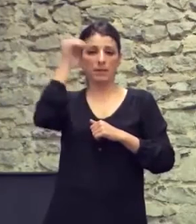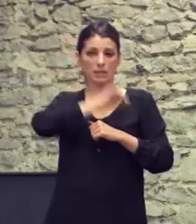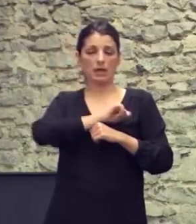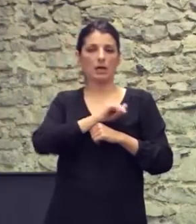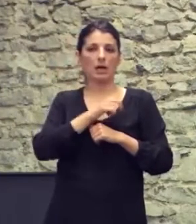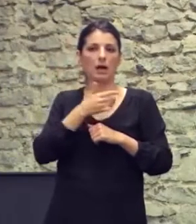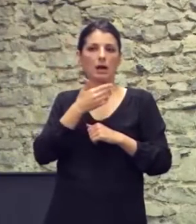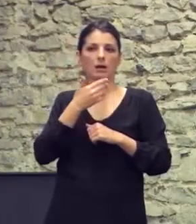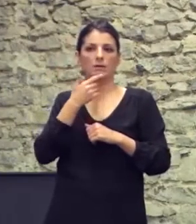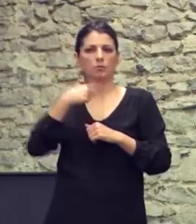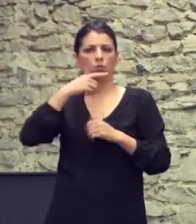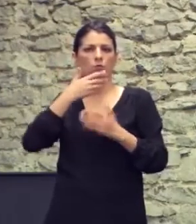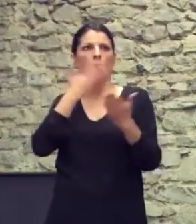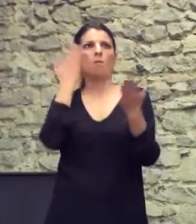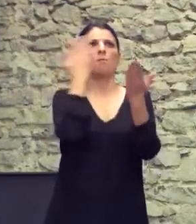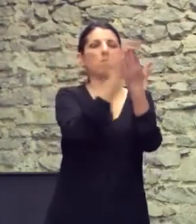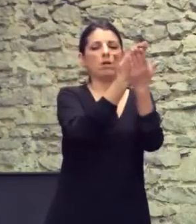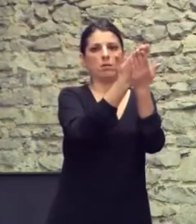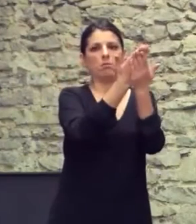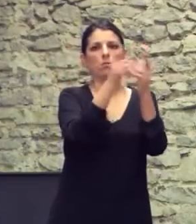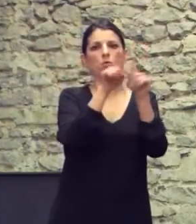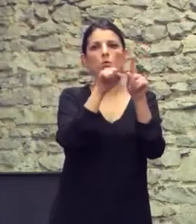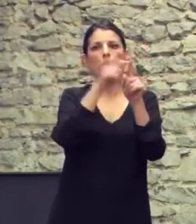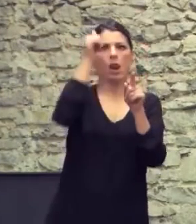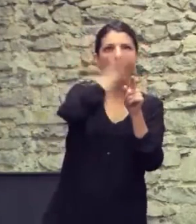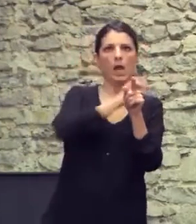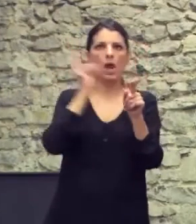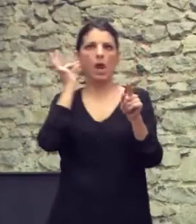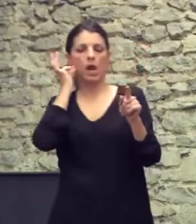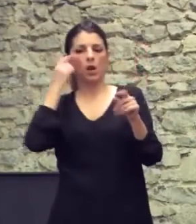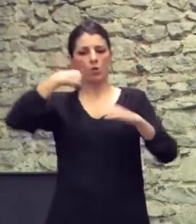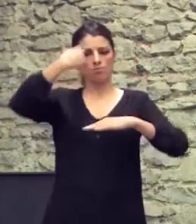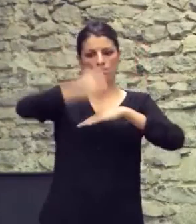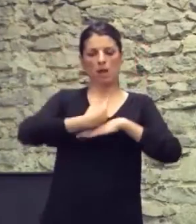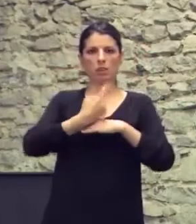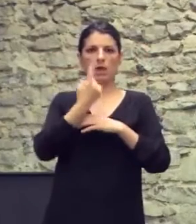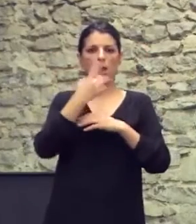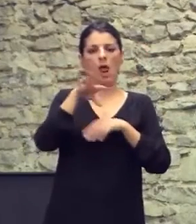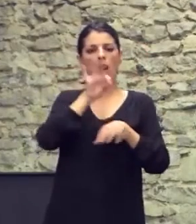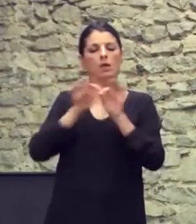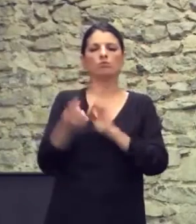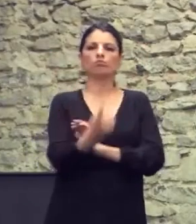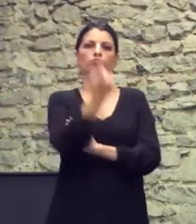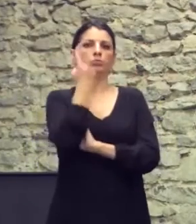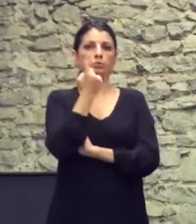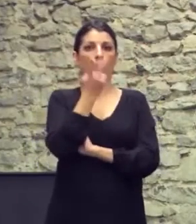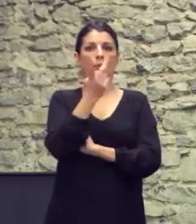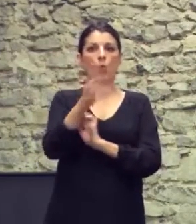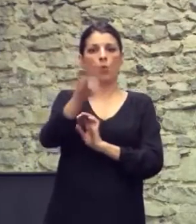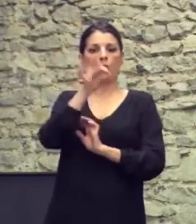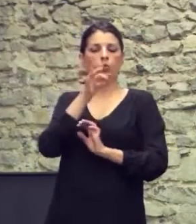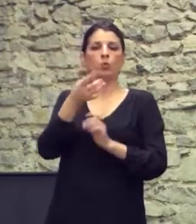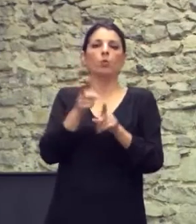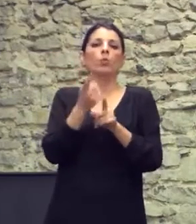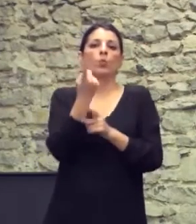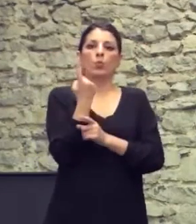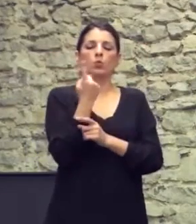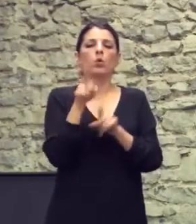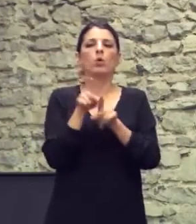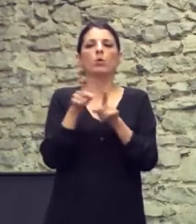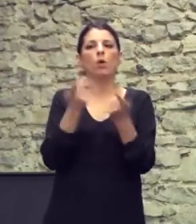exigitzen digulako, genero bat izatea, gorputz zehatz bat izatea genero horrekin lotuta, koherentzia bat